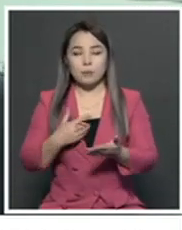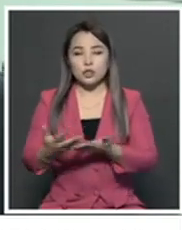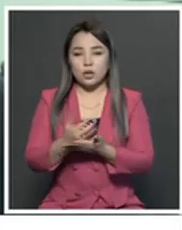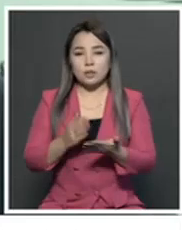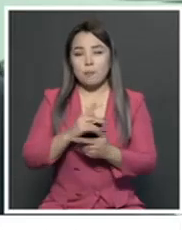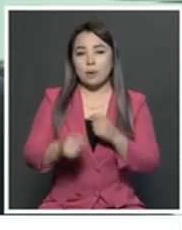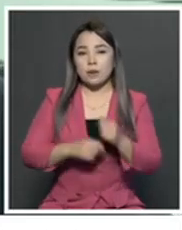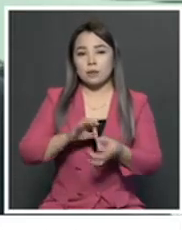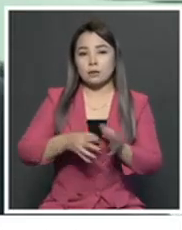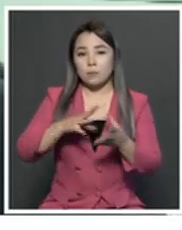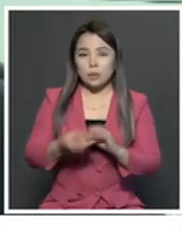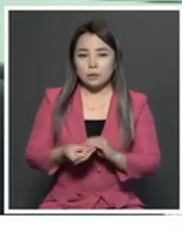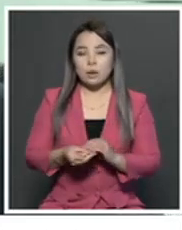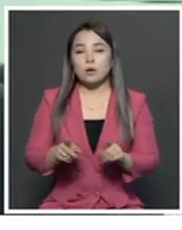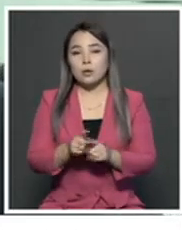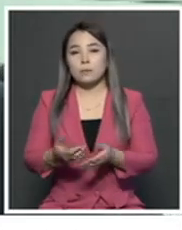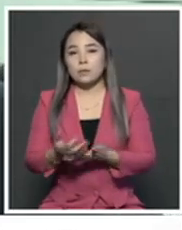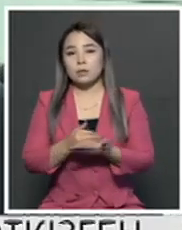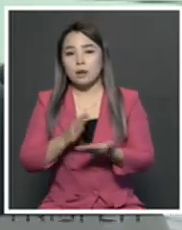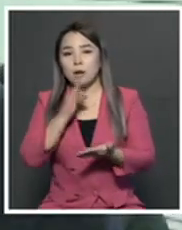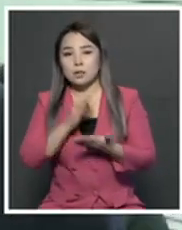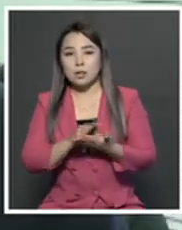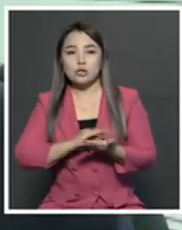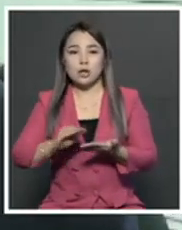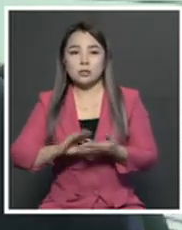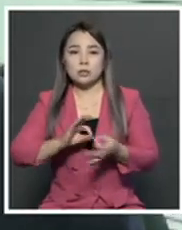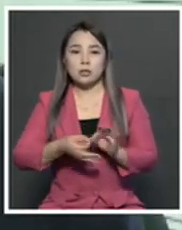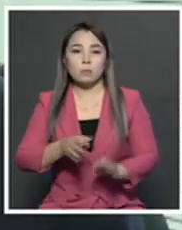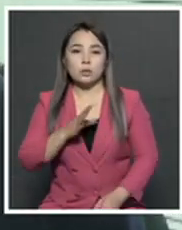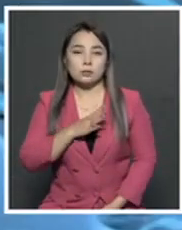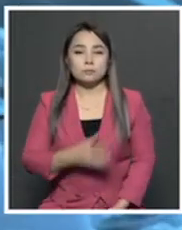материалдарды қалалық істі шара қолдану үшін жолдаймыз.